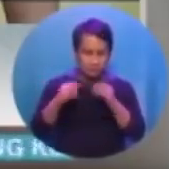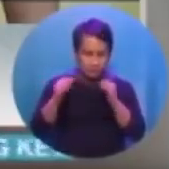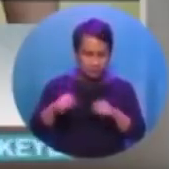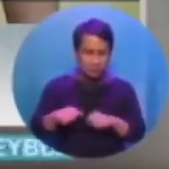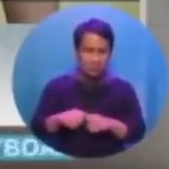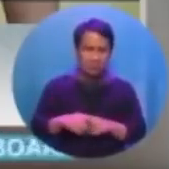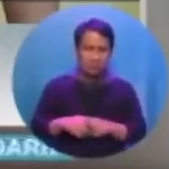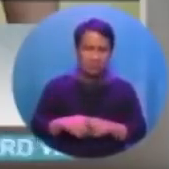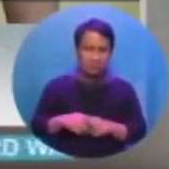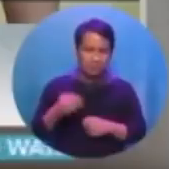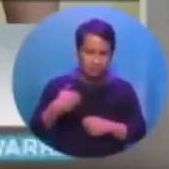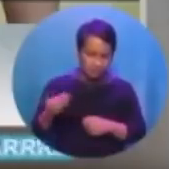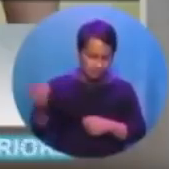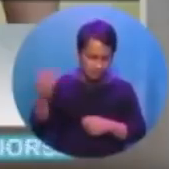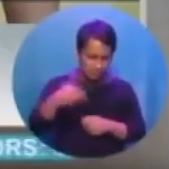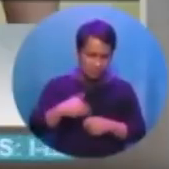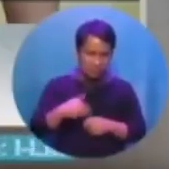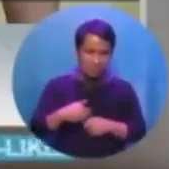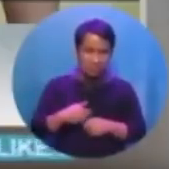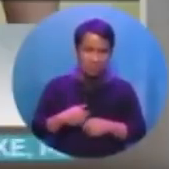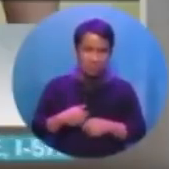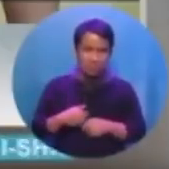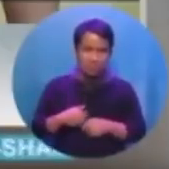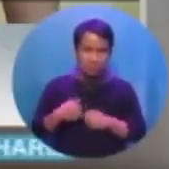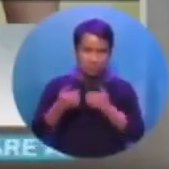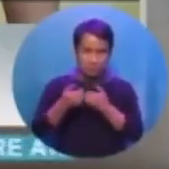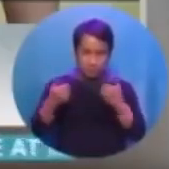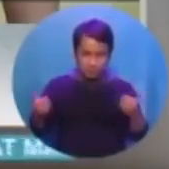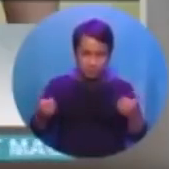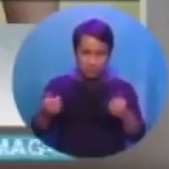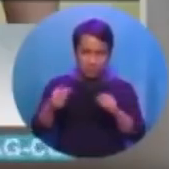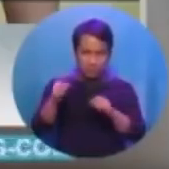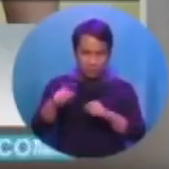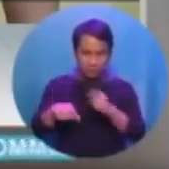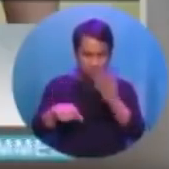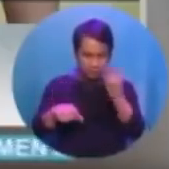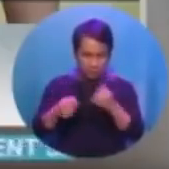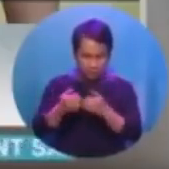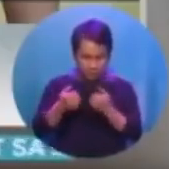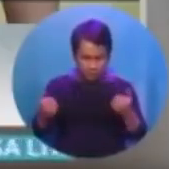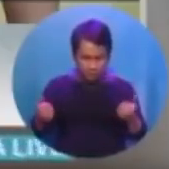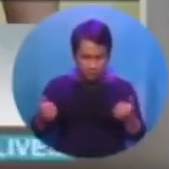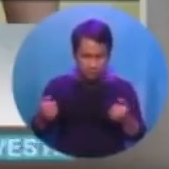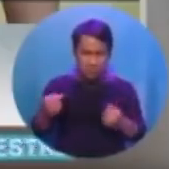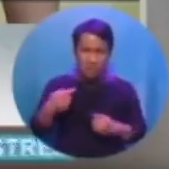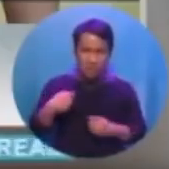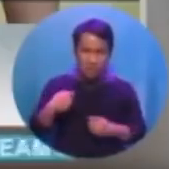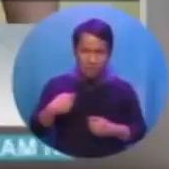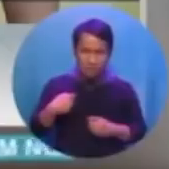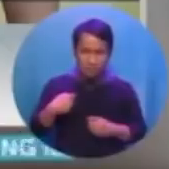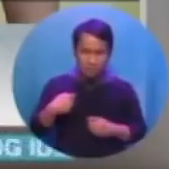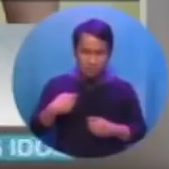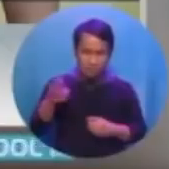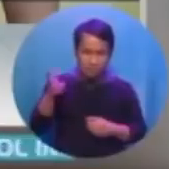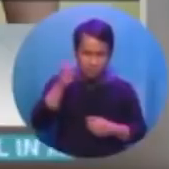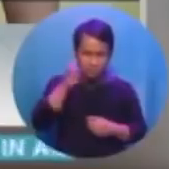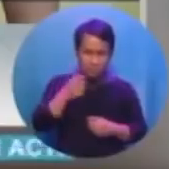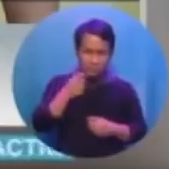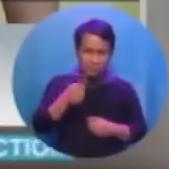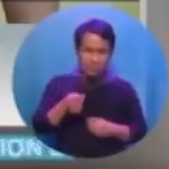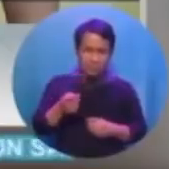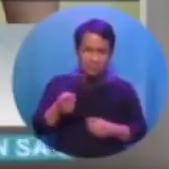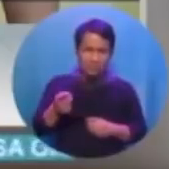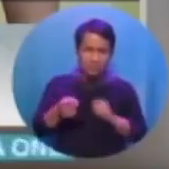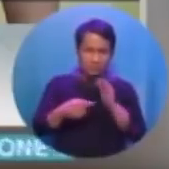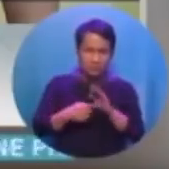na. Pupunta ka na lang abigado. Kasi kipag-iwalay ka na. So dapat, ako, yung narinig ko pa lang yung Angel, alam ko na,